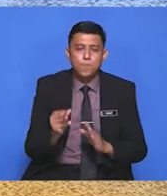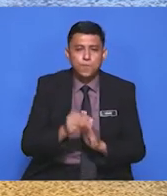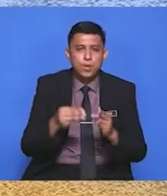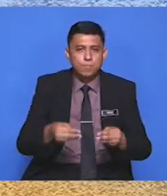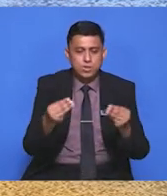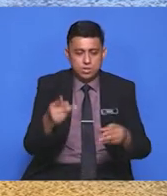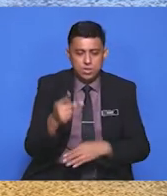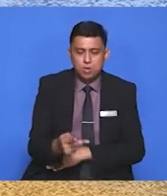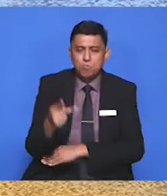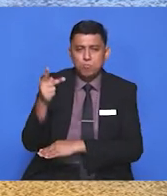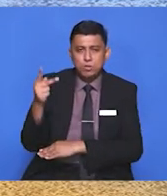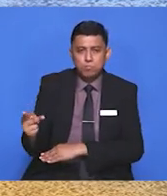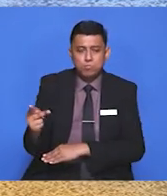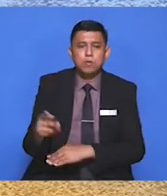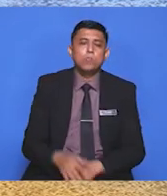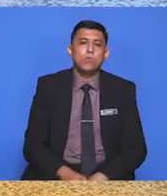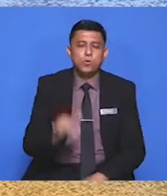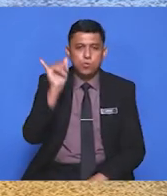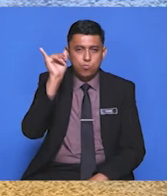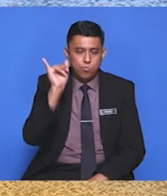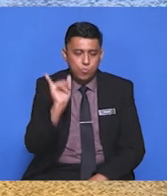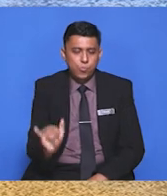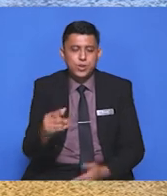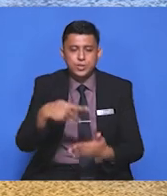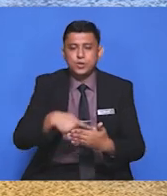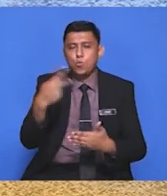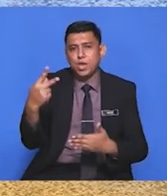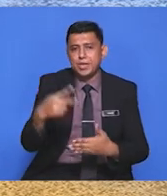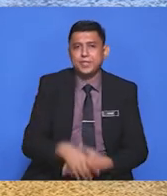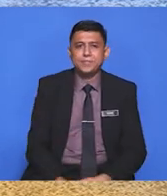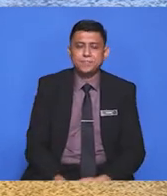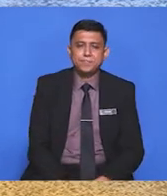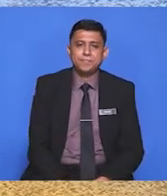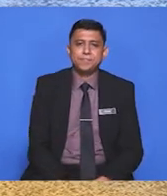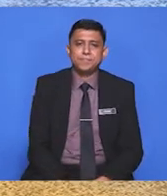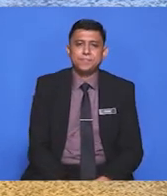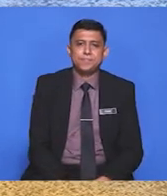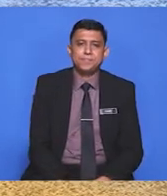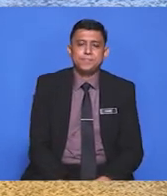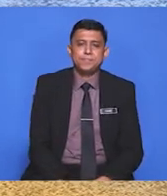perniagaan berkenaan untuk pembeli membeli produk yang mereka tawarkan di pasaran.